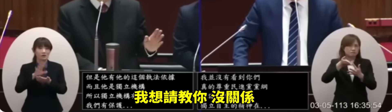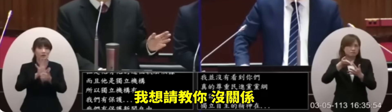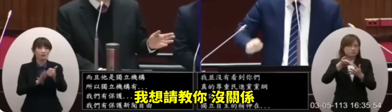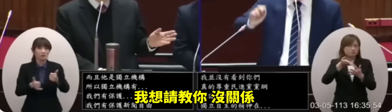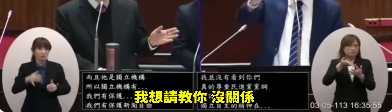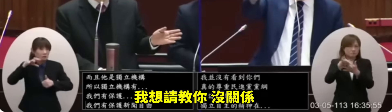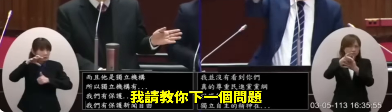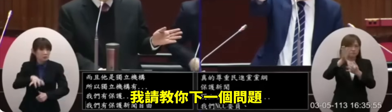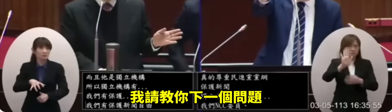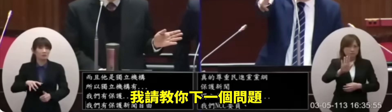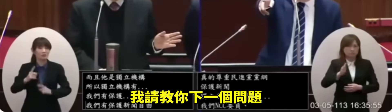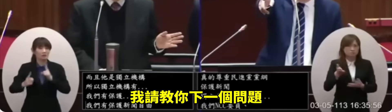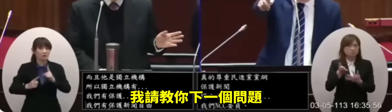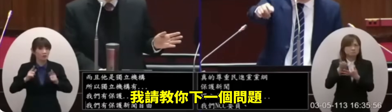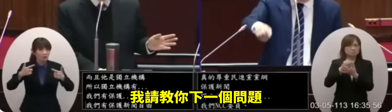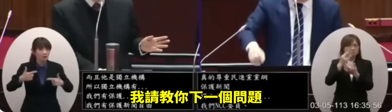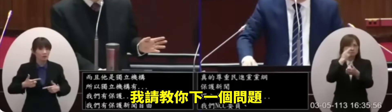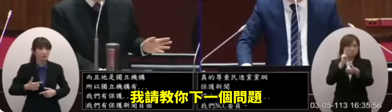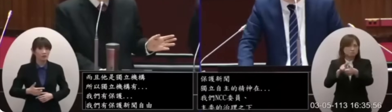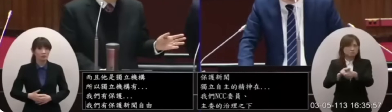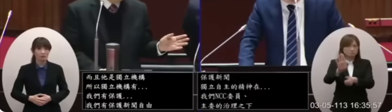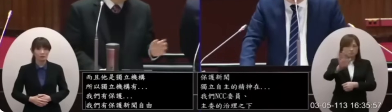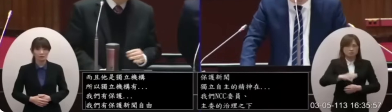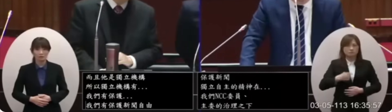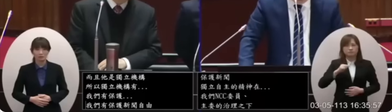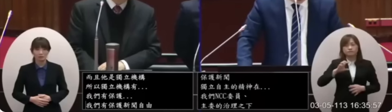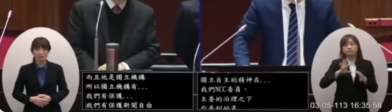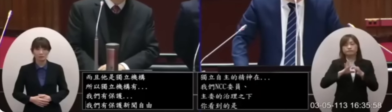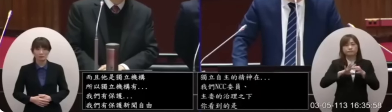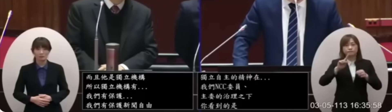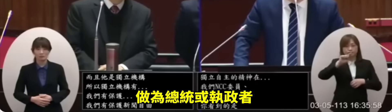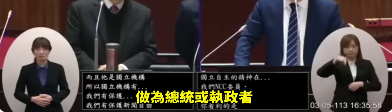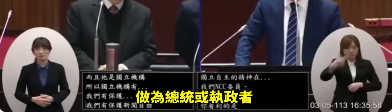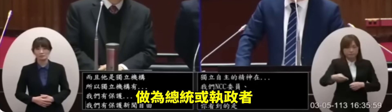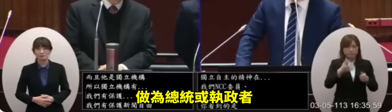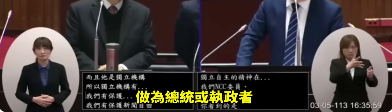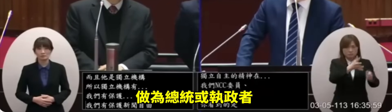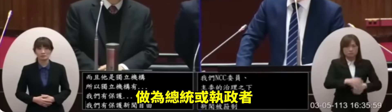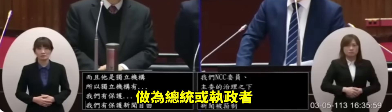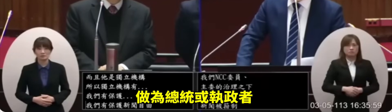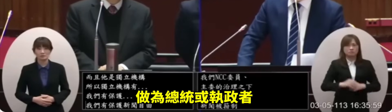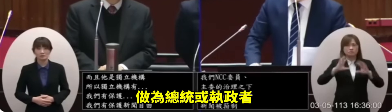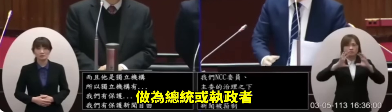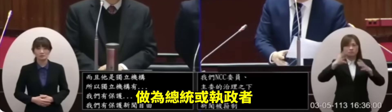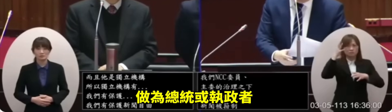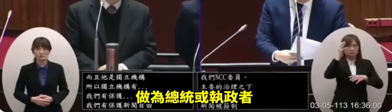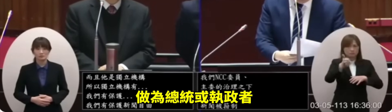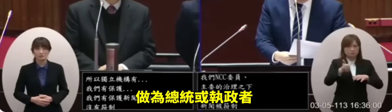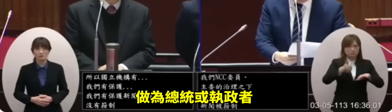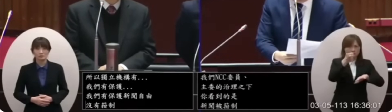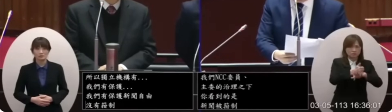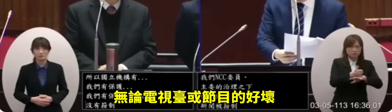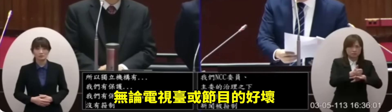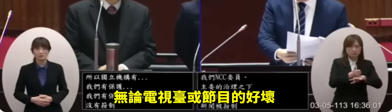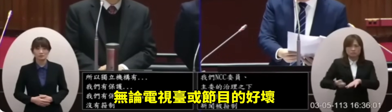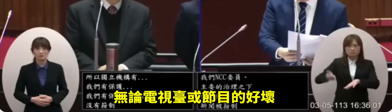请教您，没关系，我请教您下一个问题。作为总统或执政者，无论电视